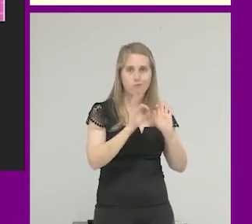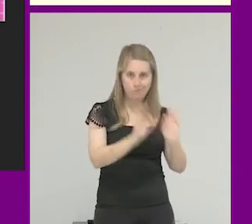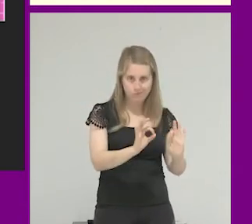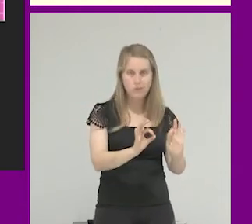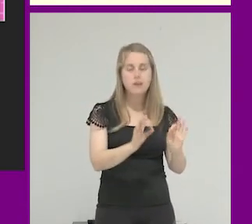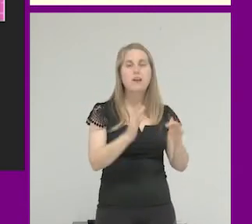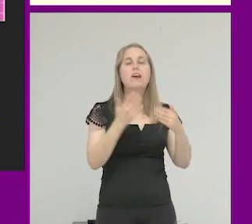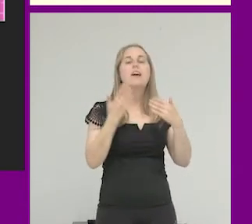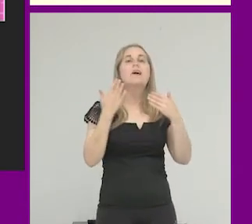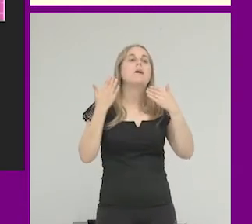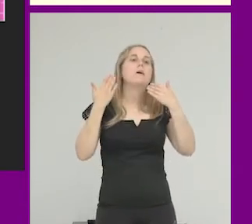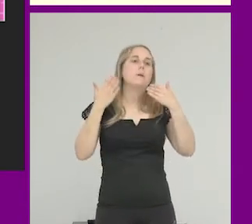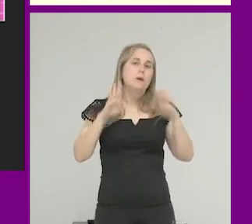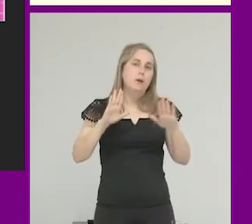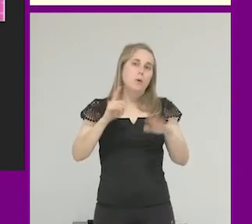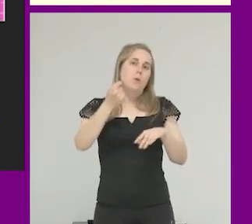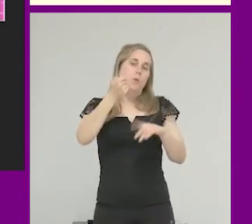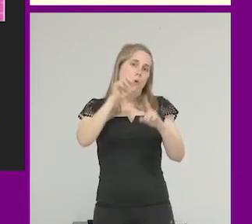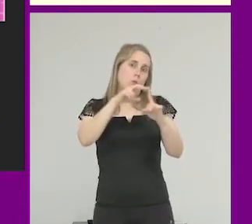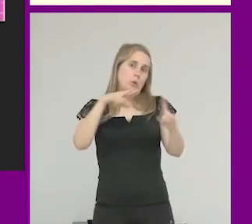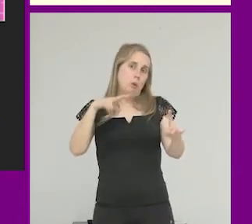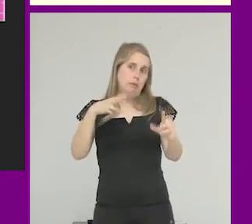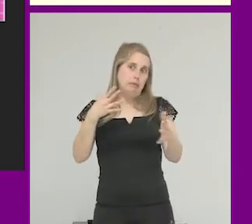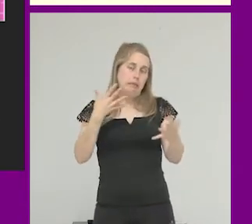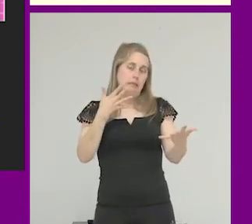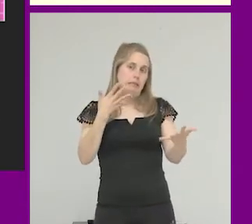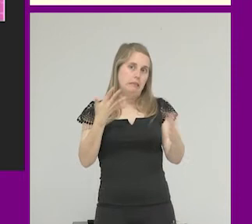baina bueno, nahiko ikuspegi